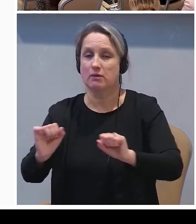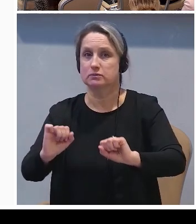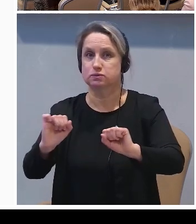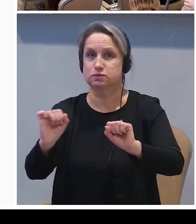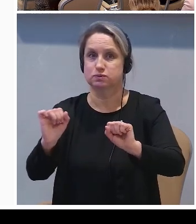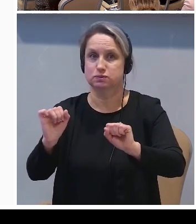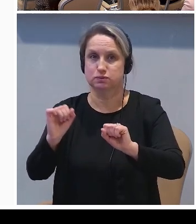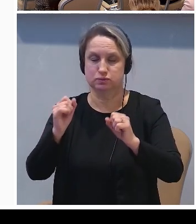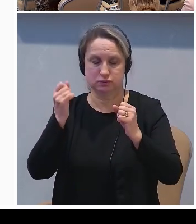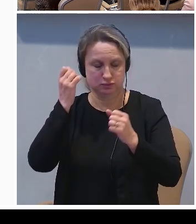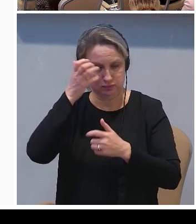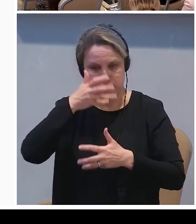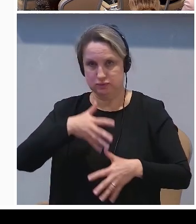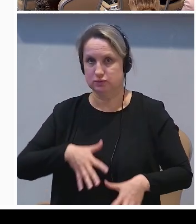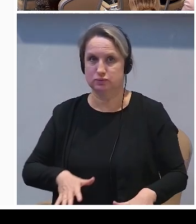laiali.